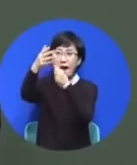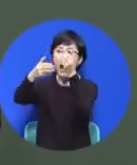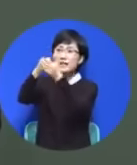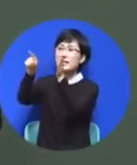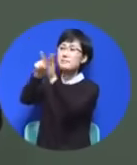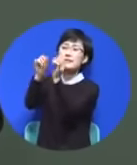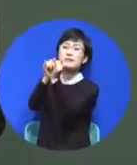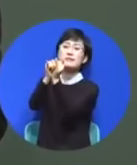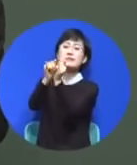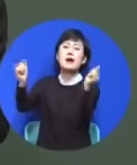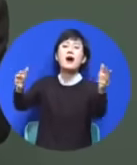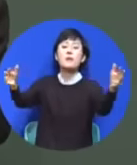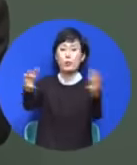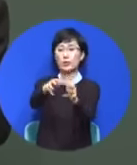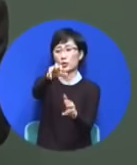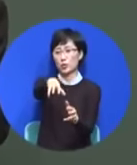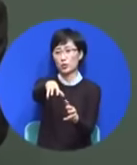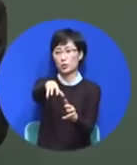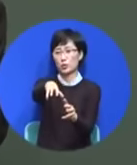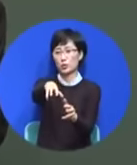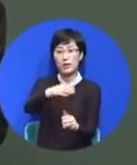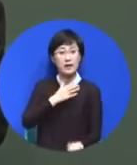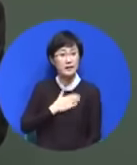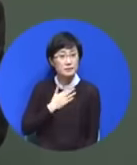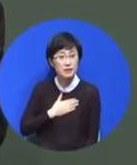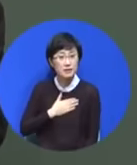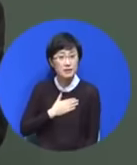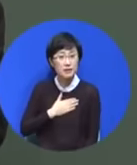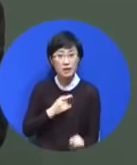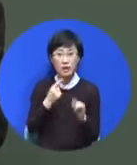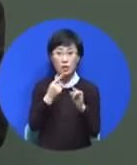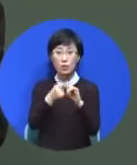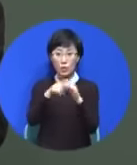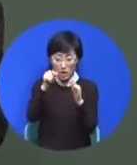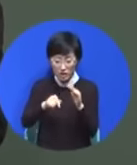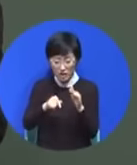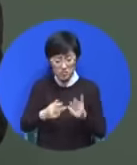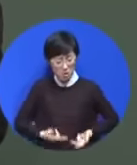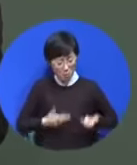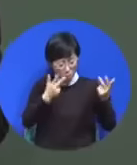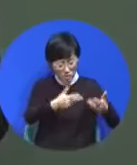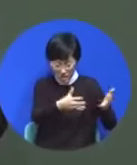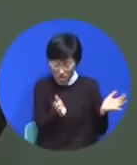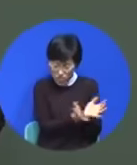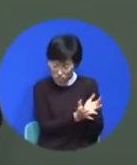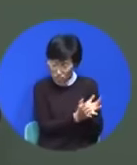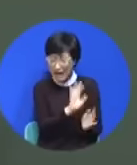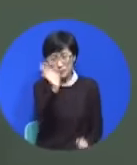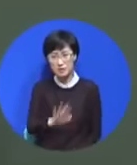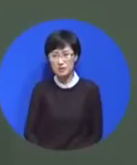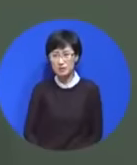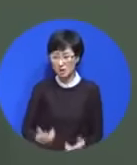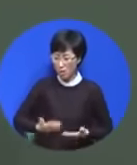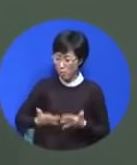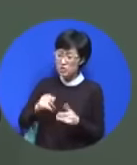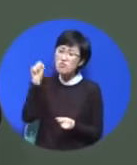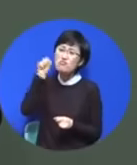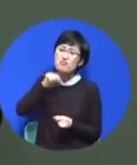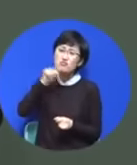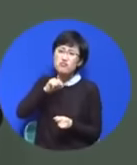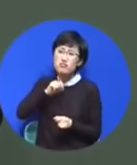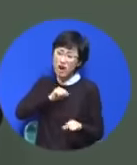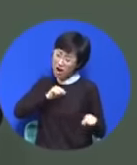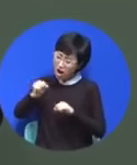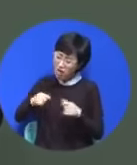곳입니다 교회는 라이온스클럽 같은 데가 아니 교회는 로터리 럽 같은 데가